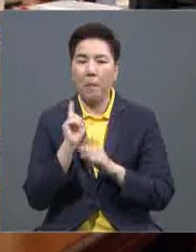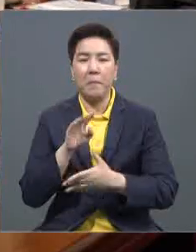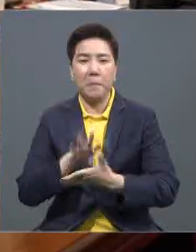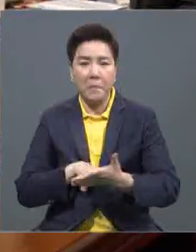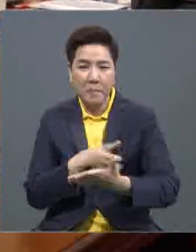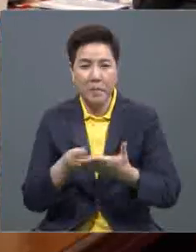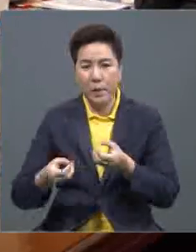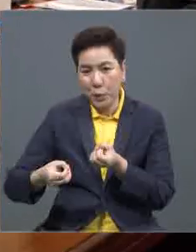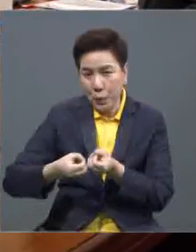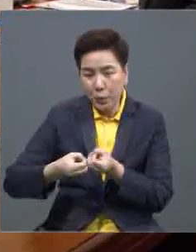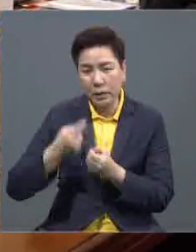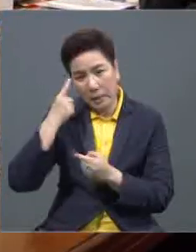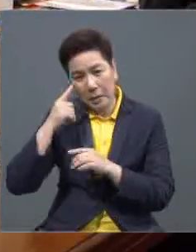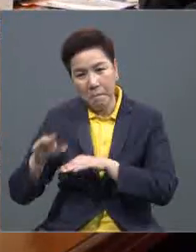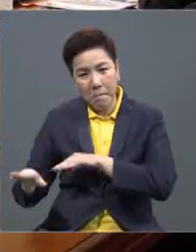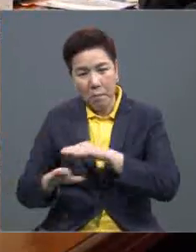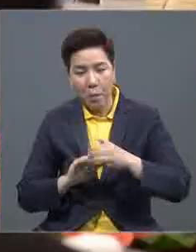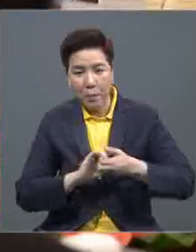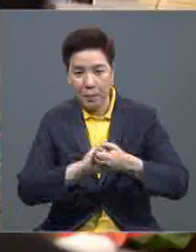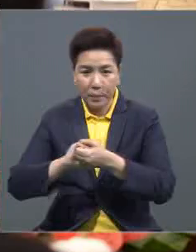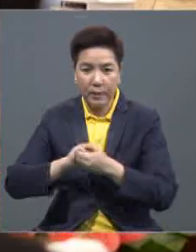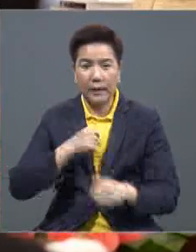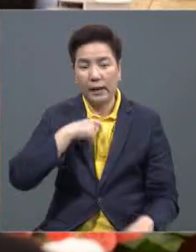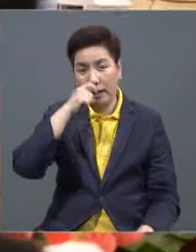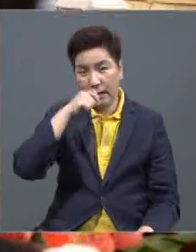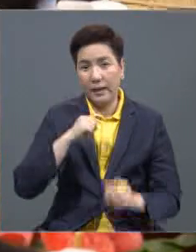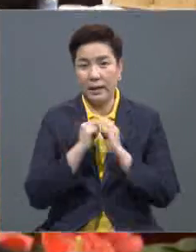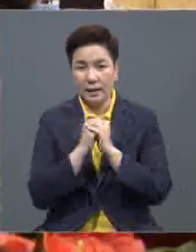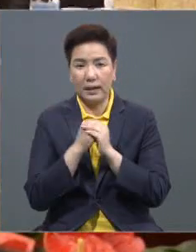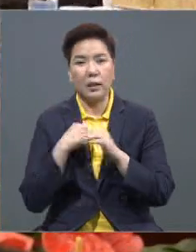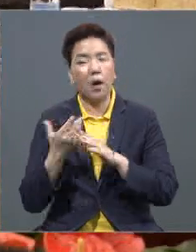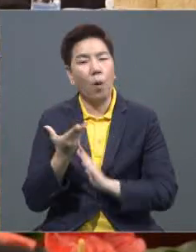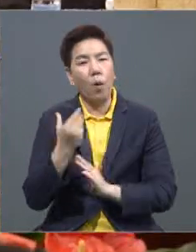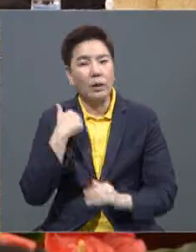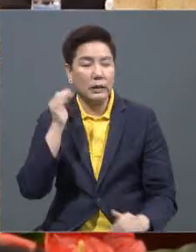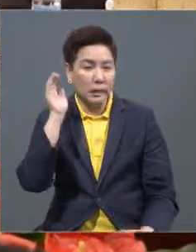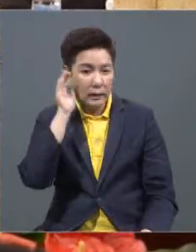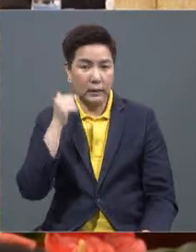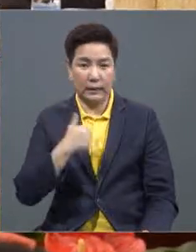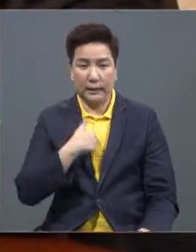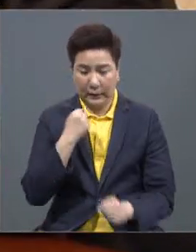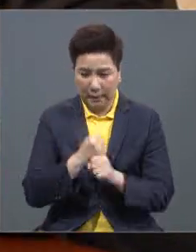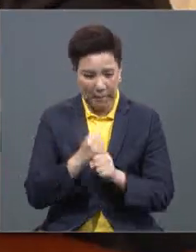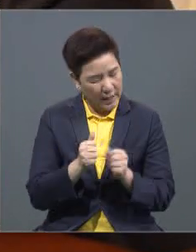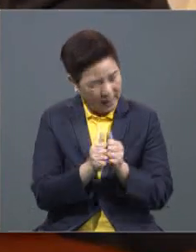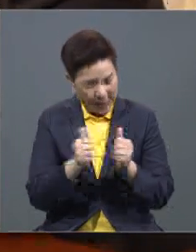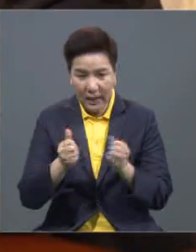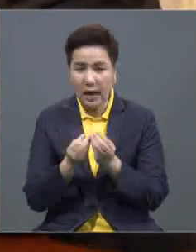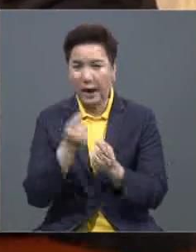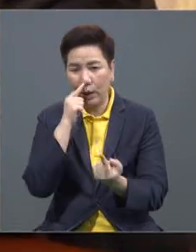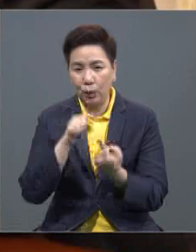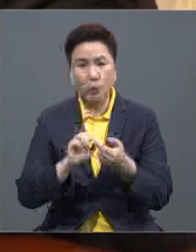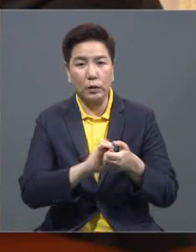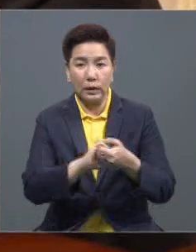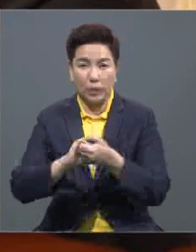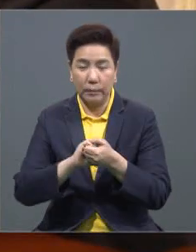ด้วยซึ่งพร้อมเสริมสร้างความร่วมมือระหว่าง 2ประเทศและขอให้เชื่อมั่นว่าตนเองจะทำอย่างดีที่สุดเพื่อรักษาความ